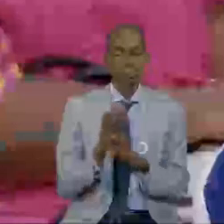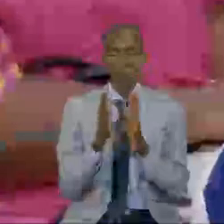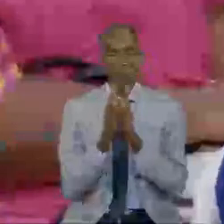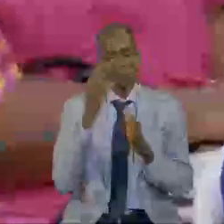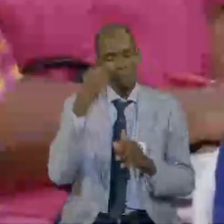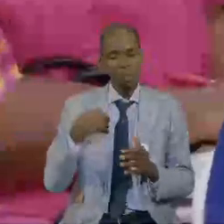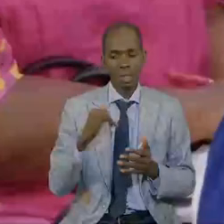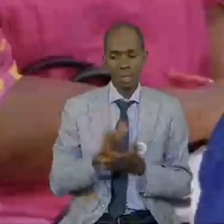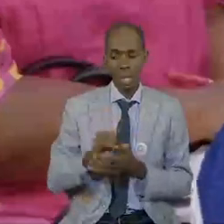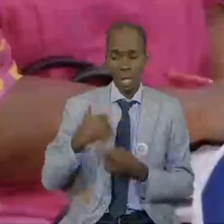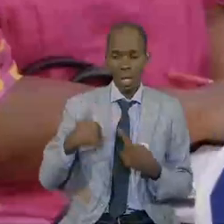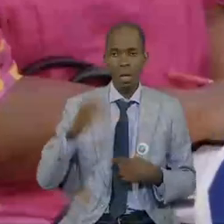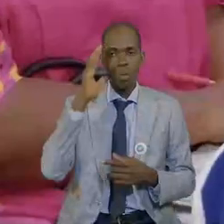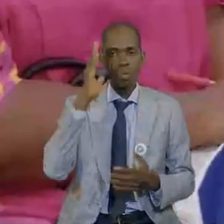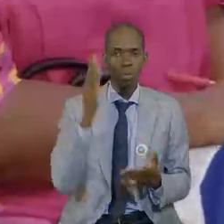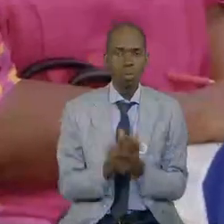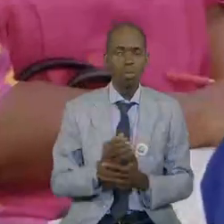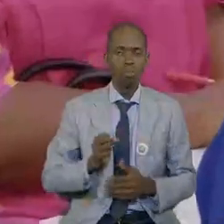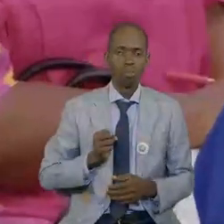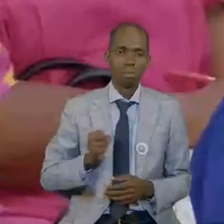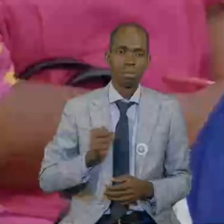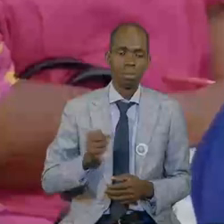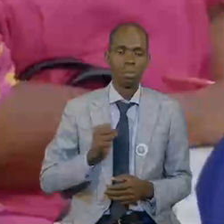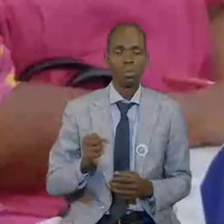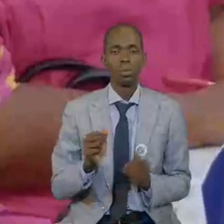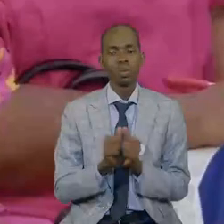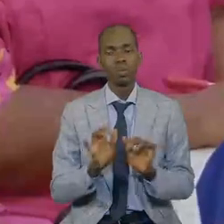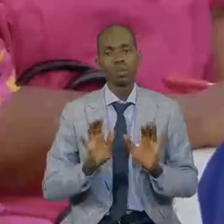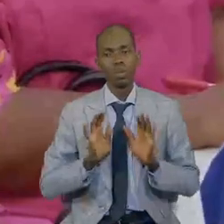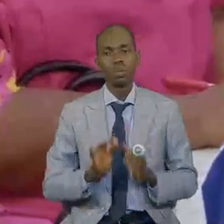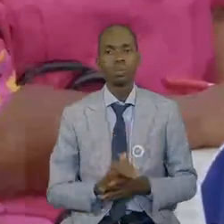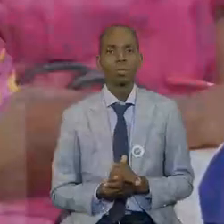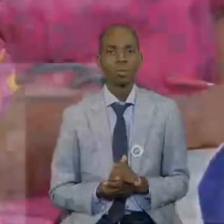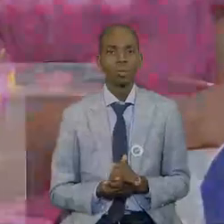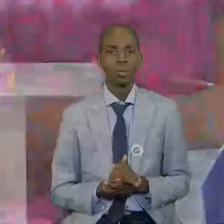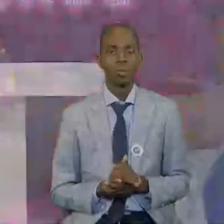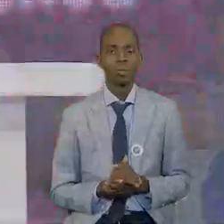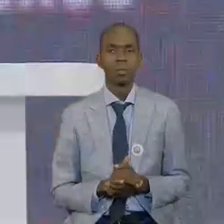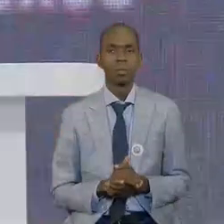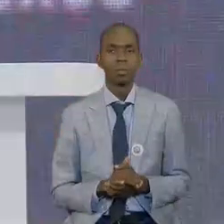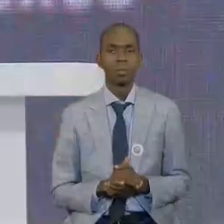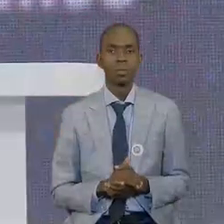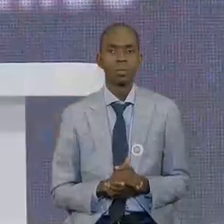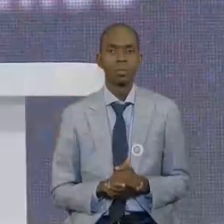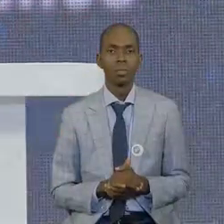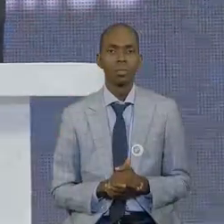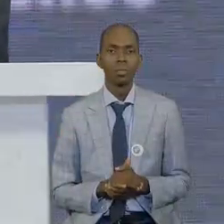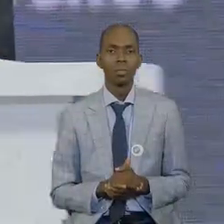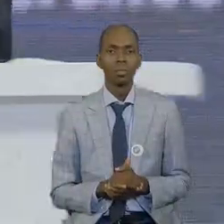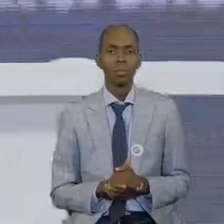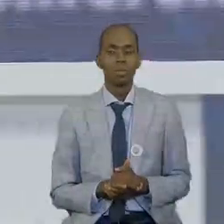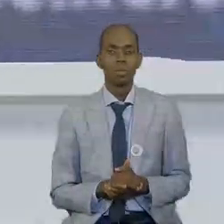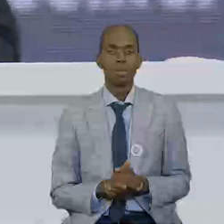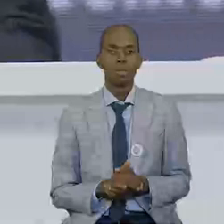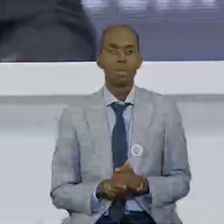Et chaque fois maintenant que tu entends cette nouvelle et que le cœur veut palpiter, tu dis arrête là-bas, j'ai le souverain sacrificateur avec moi, j'ai le